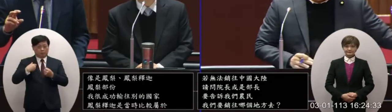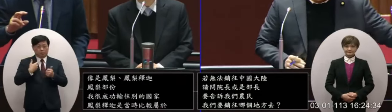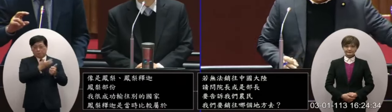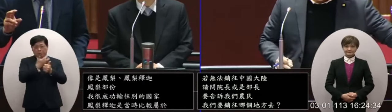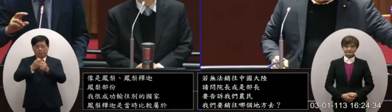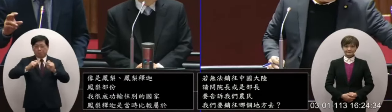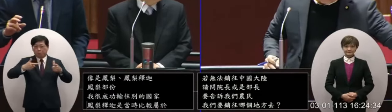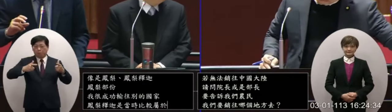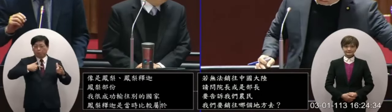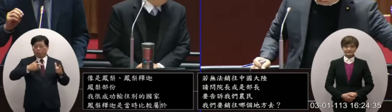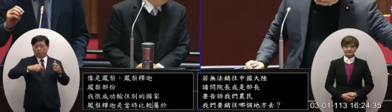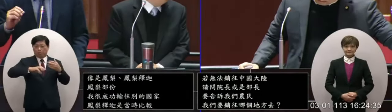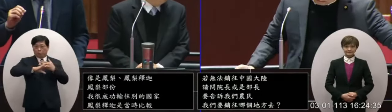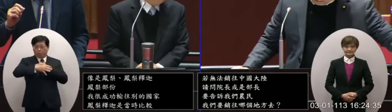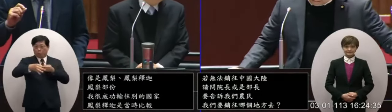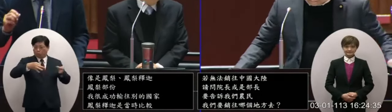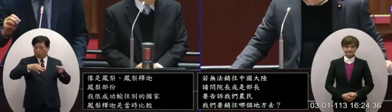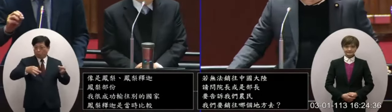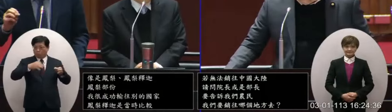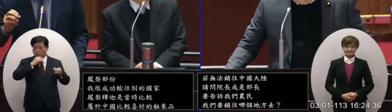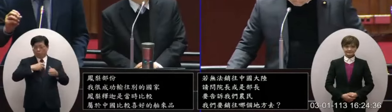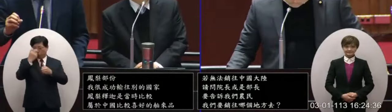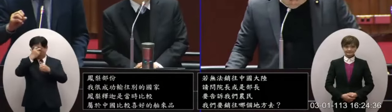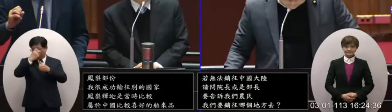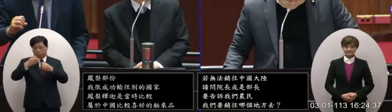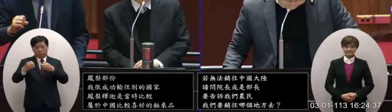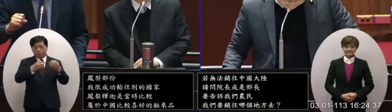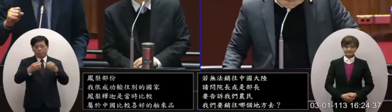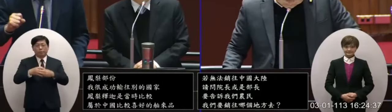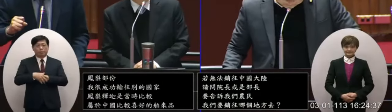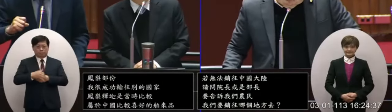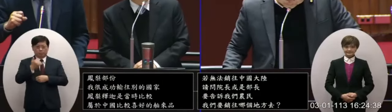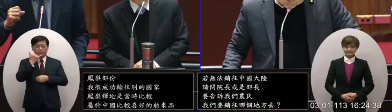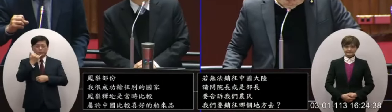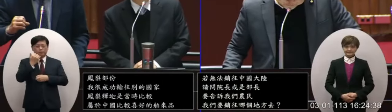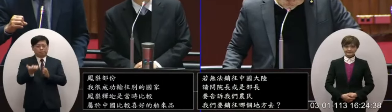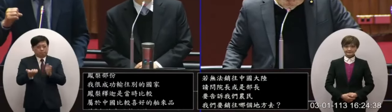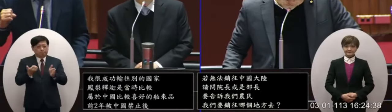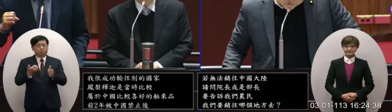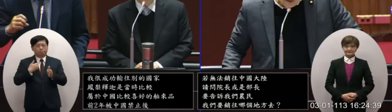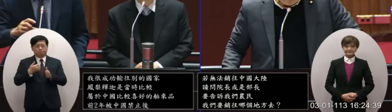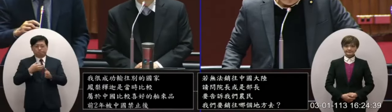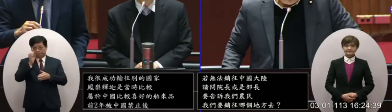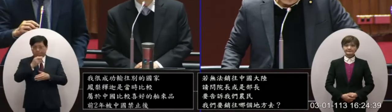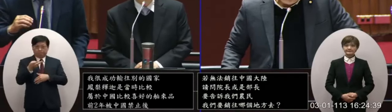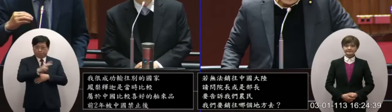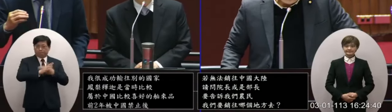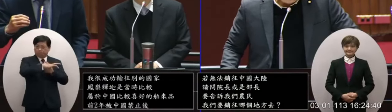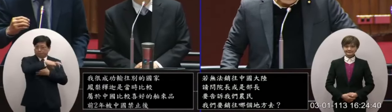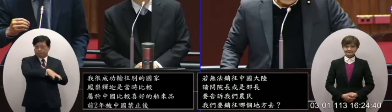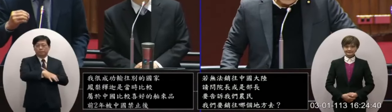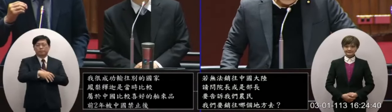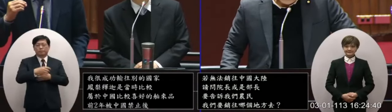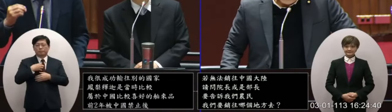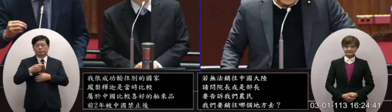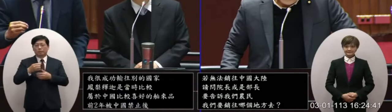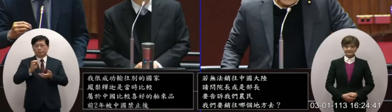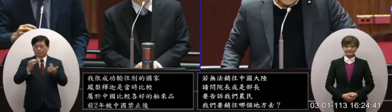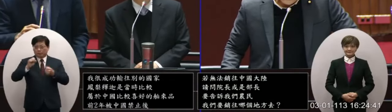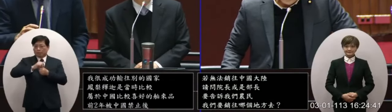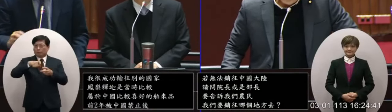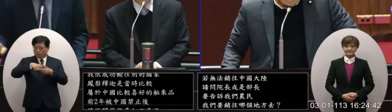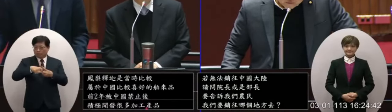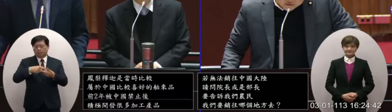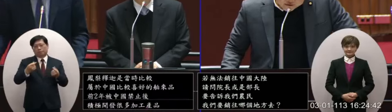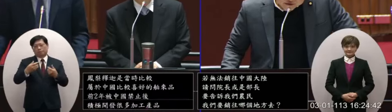国家的一个市场贸易的一些简易的谈判，希望能够尽早的开发到其他市场。我们用这样的一个方式，包括加工